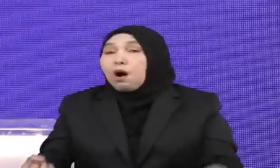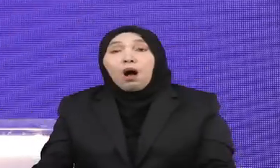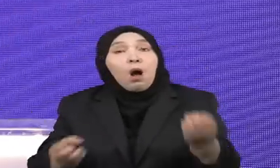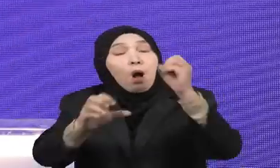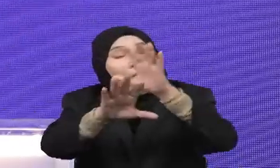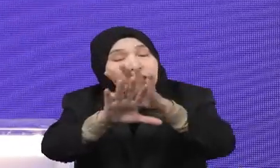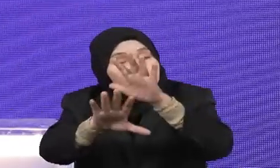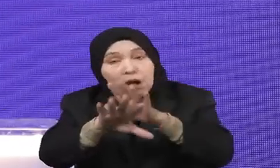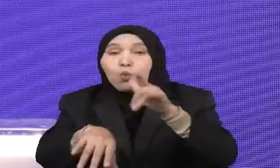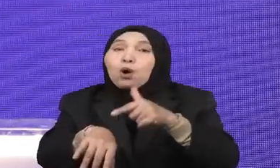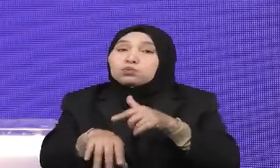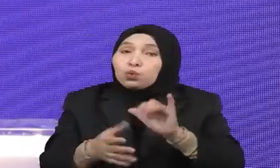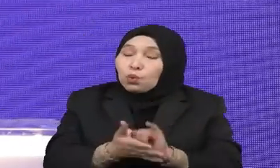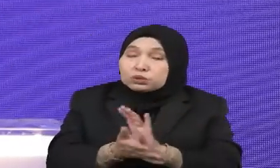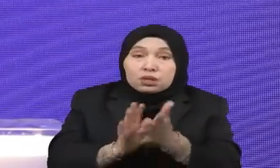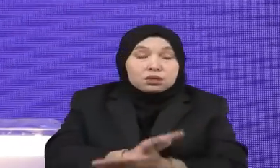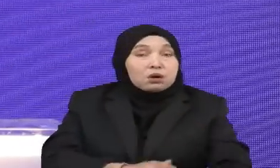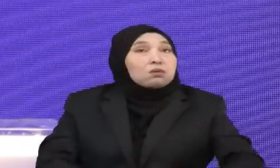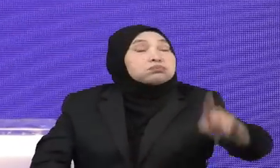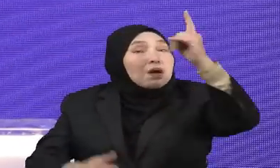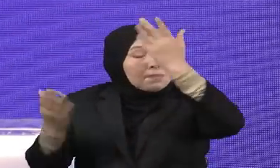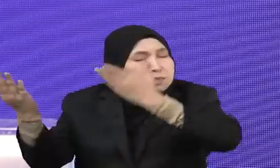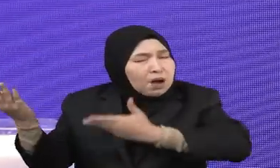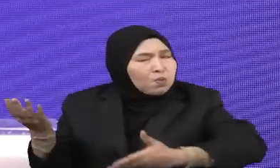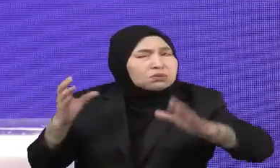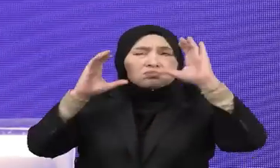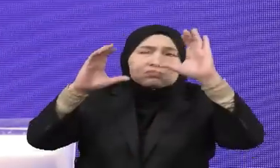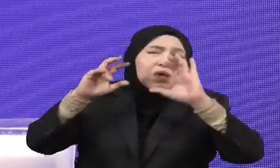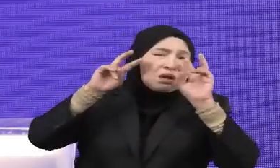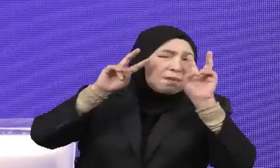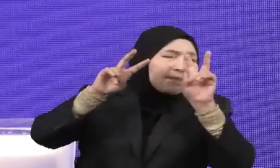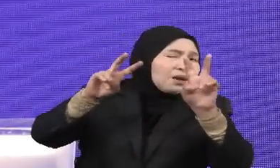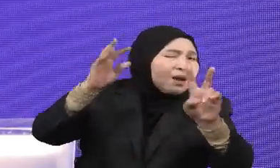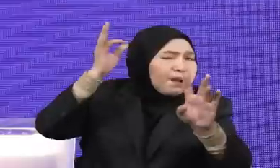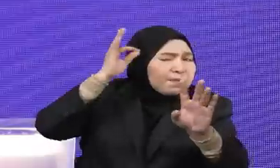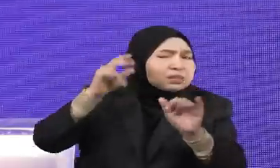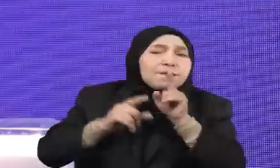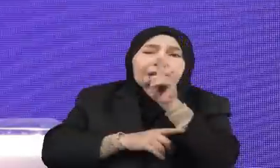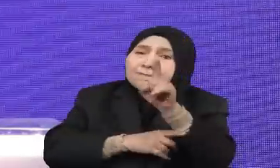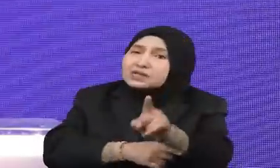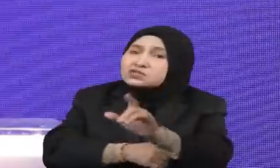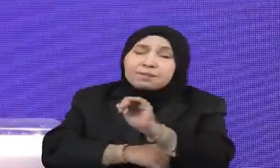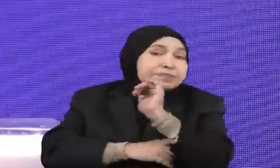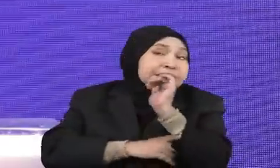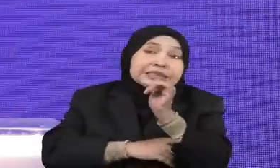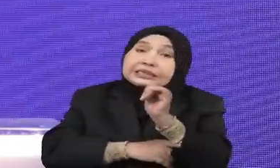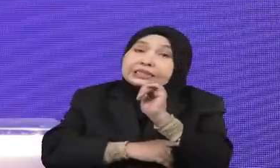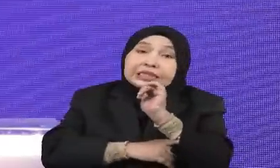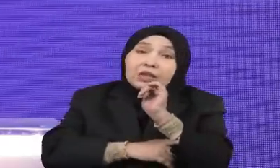ya pada waktu itu maka Allah membaukan caru pandang caru pandang untuk memastikan mereka tidak